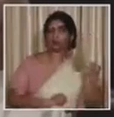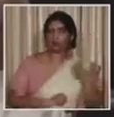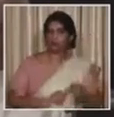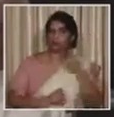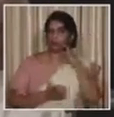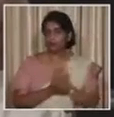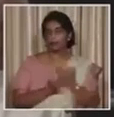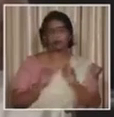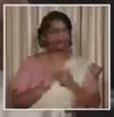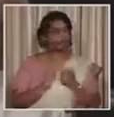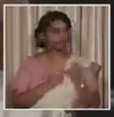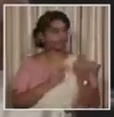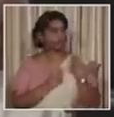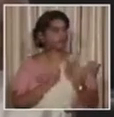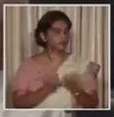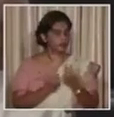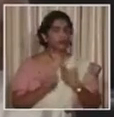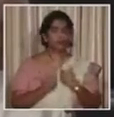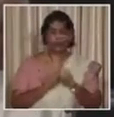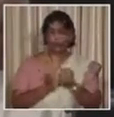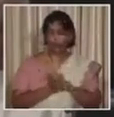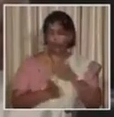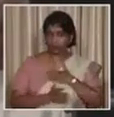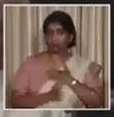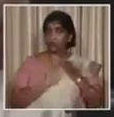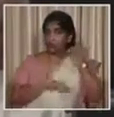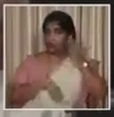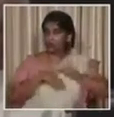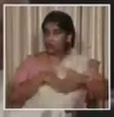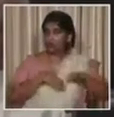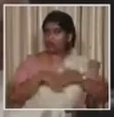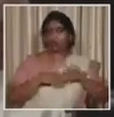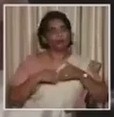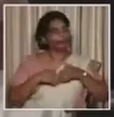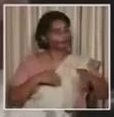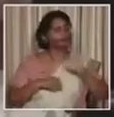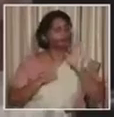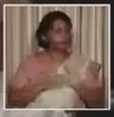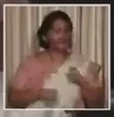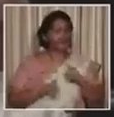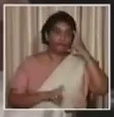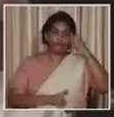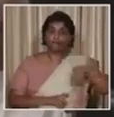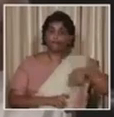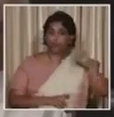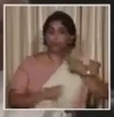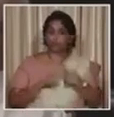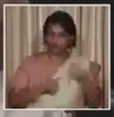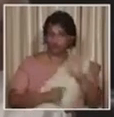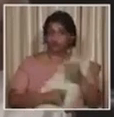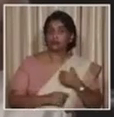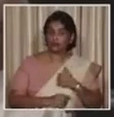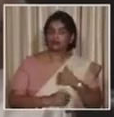මේ බරපතල අභියෝගය බාර ගනිද්දී මා සතුව තිබුණේ අතීත අත්දැකීම් ඔස්සේ ඇති කරගත් විශ්වාසය පමණයි